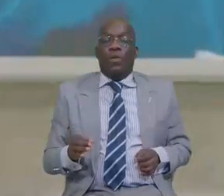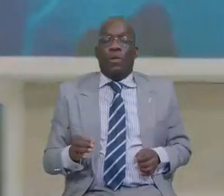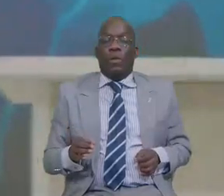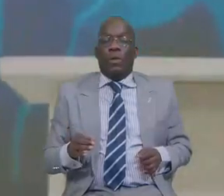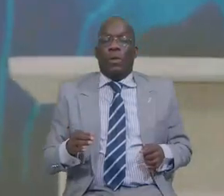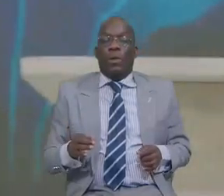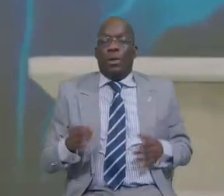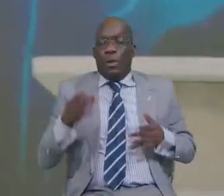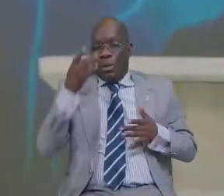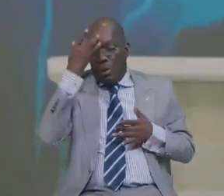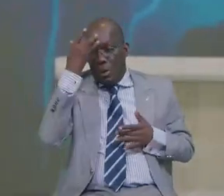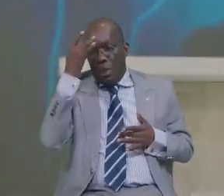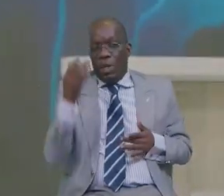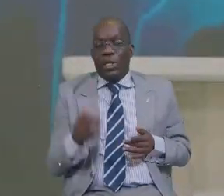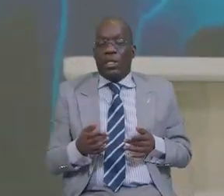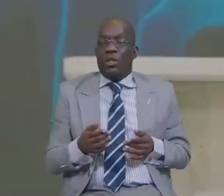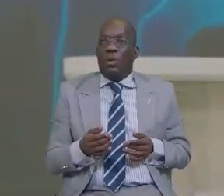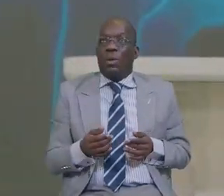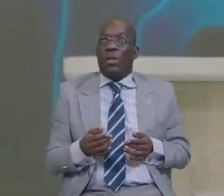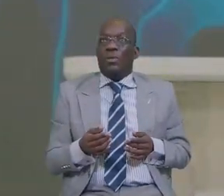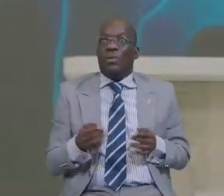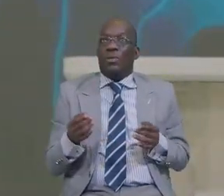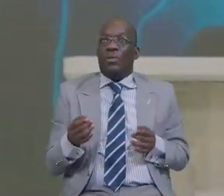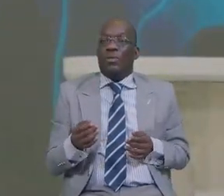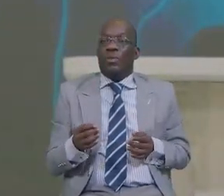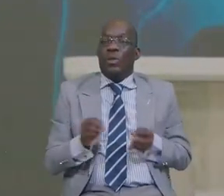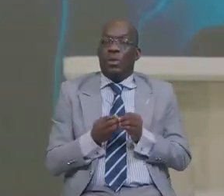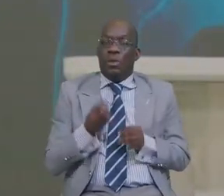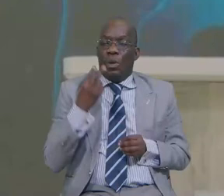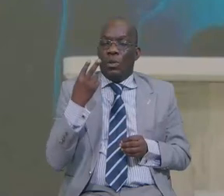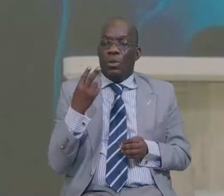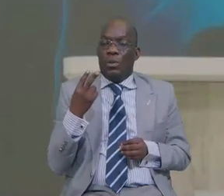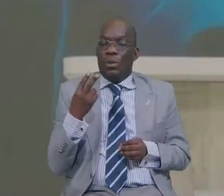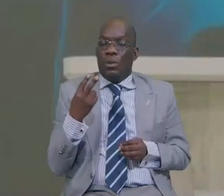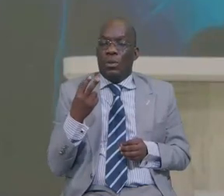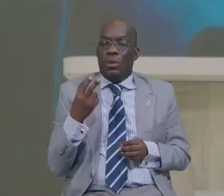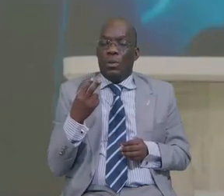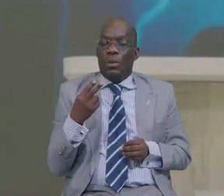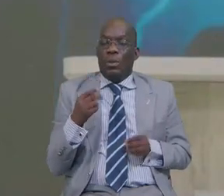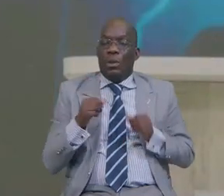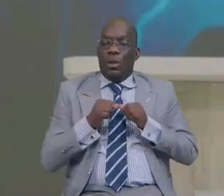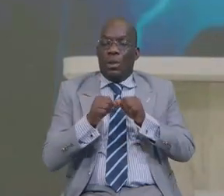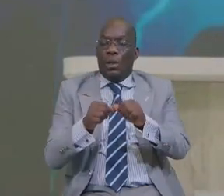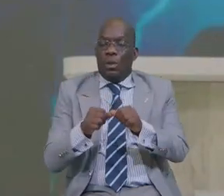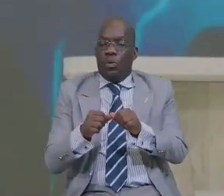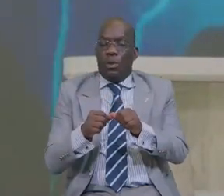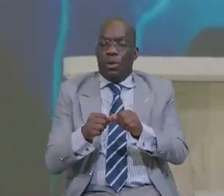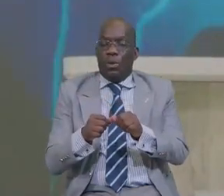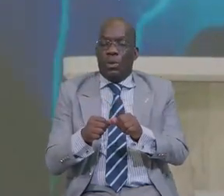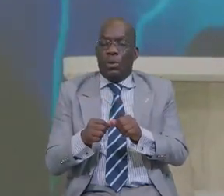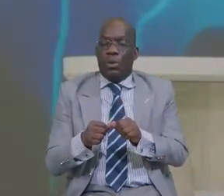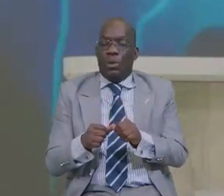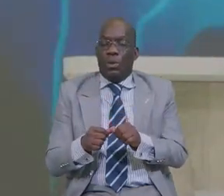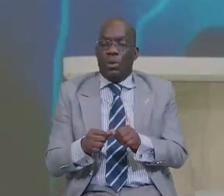des maladies incurables. C'est ce qu'il a fait et c'est ce que tu vas faire. Deuxième élément,